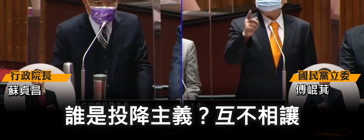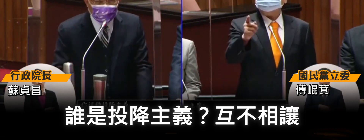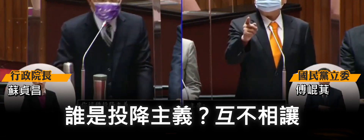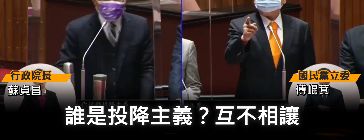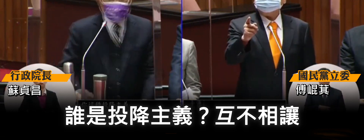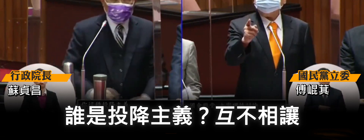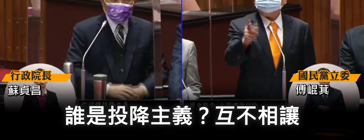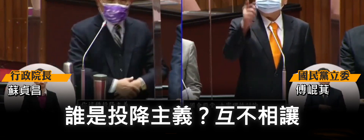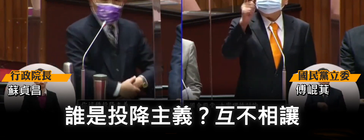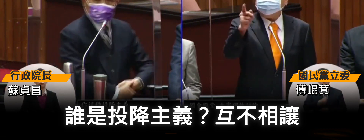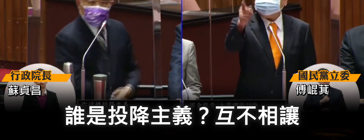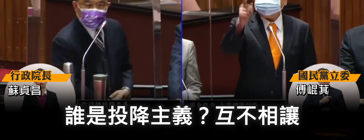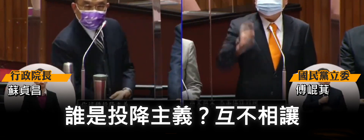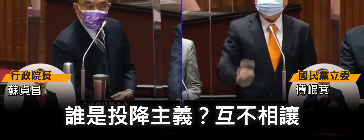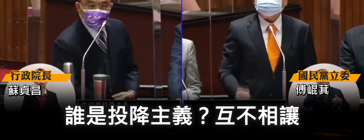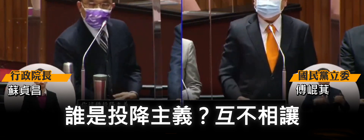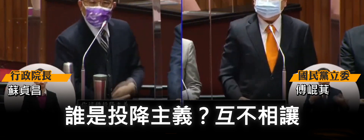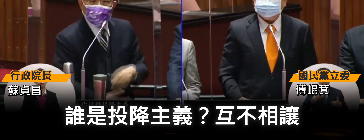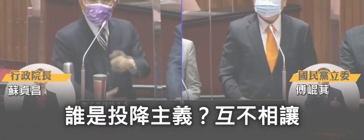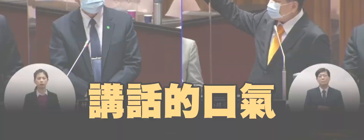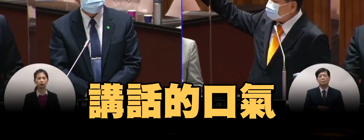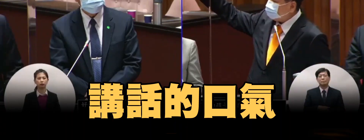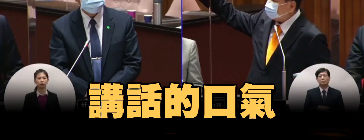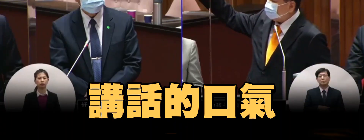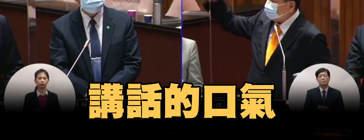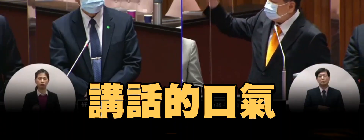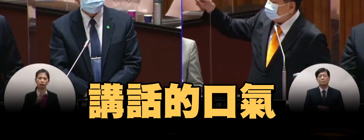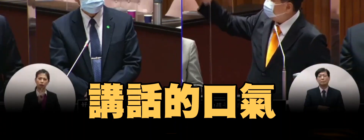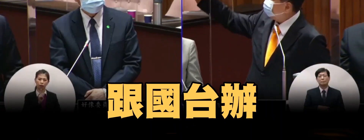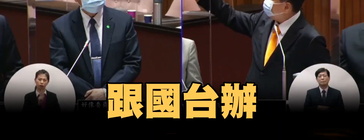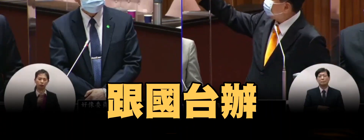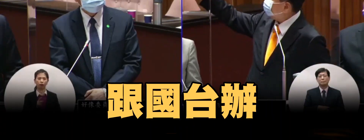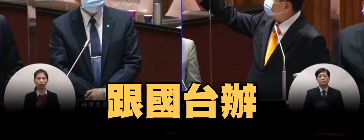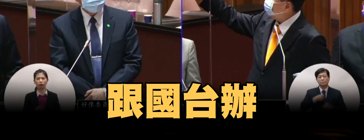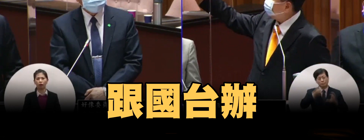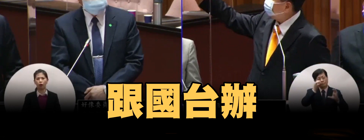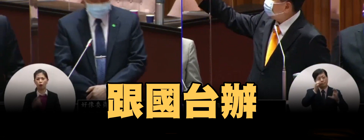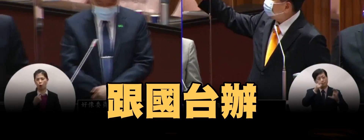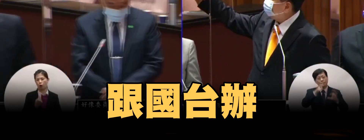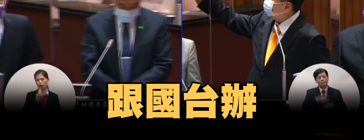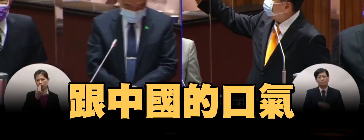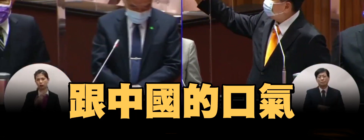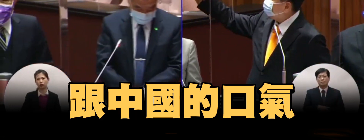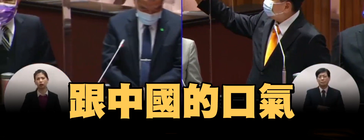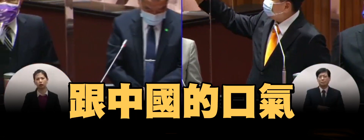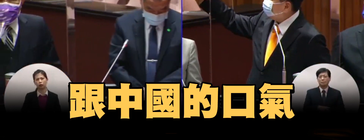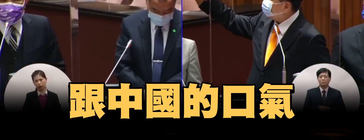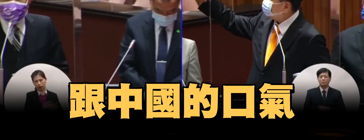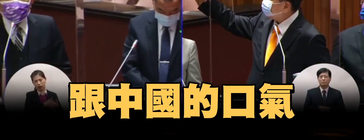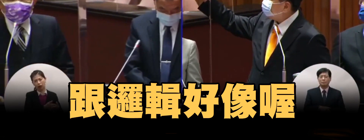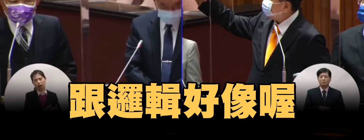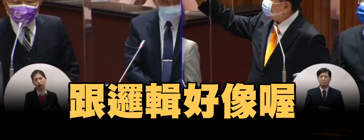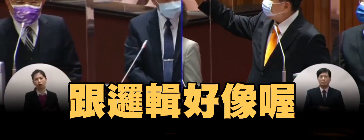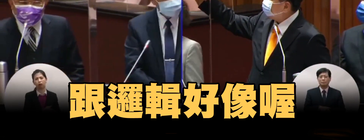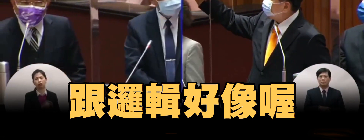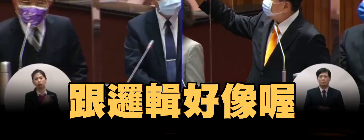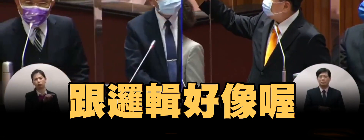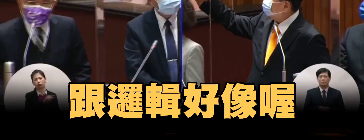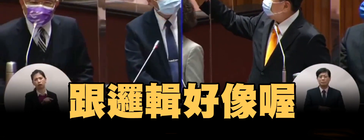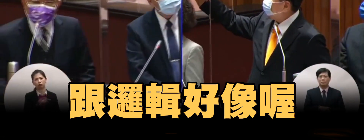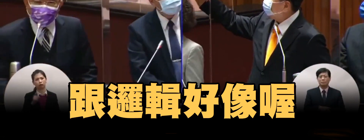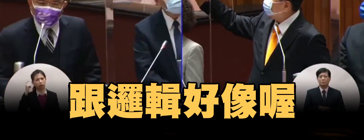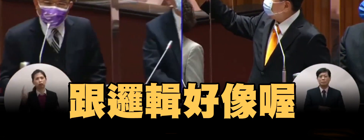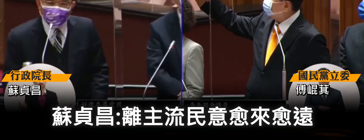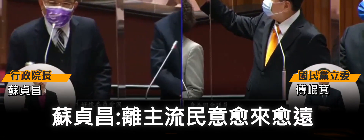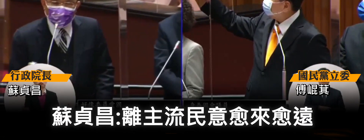走了， 知道你有这种态度，所以才请部长来。 讲话的口气啊， 我们看一下， 跟国台办跟中国的口气， 看一下， 跟逻辑